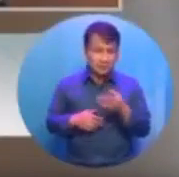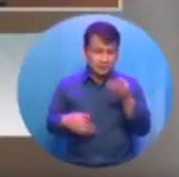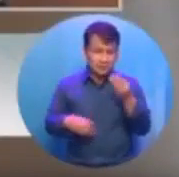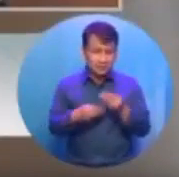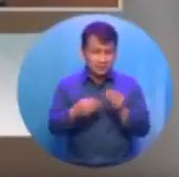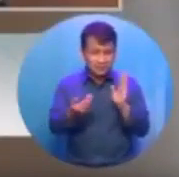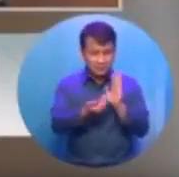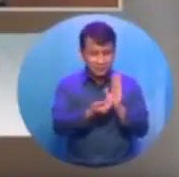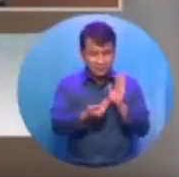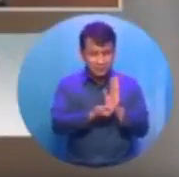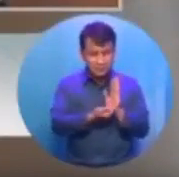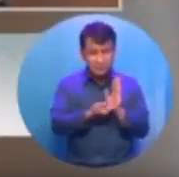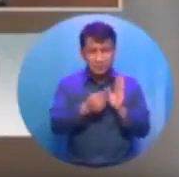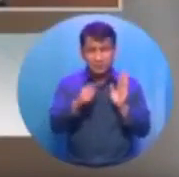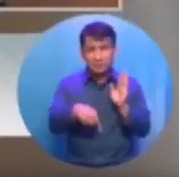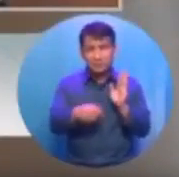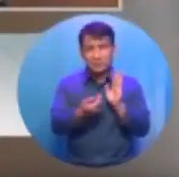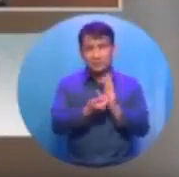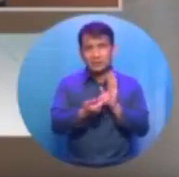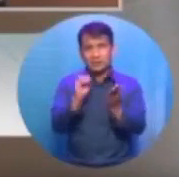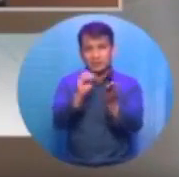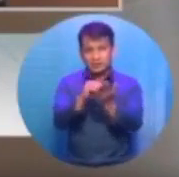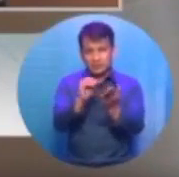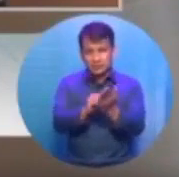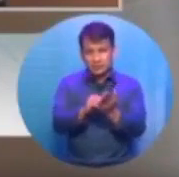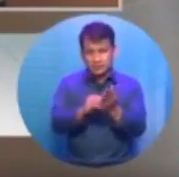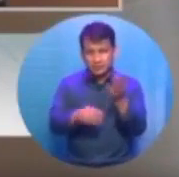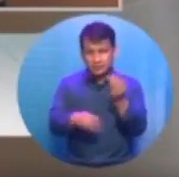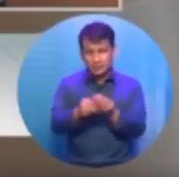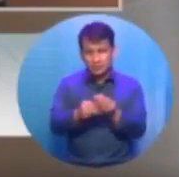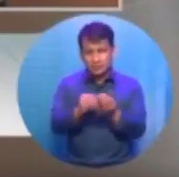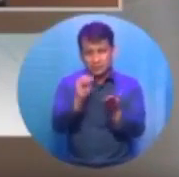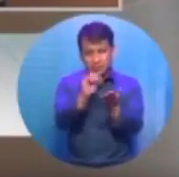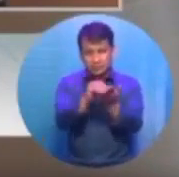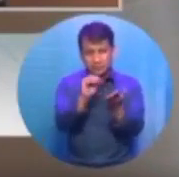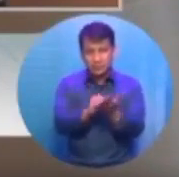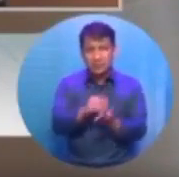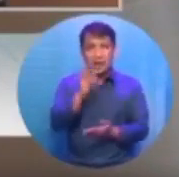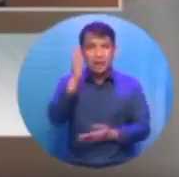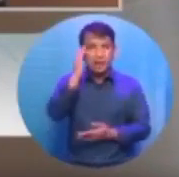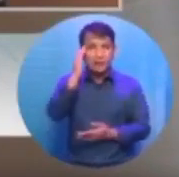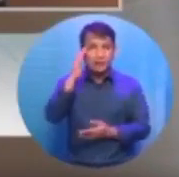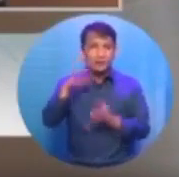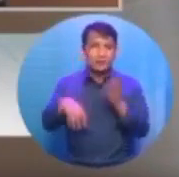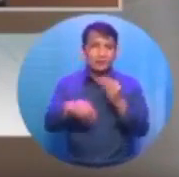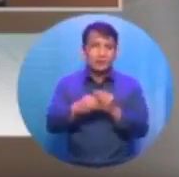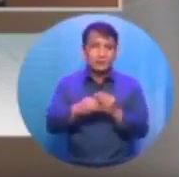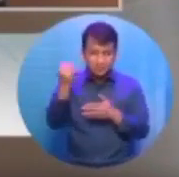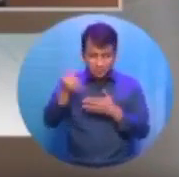Yung evidence po nasa statement po yun. Kasama po sa statement po yun.